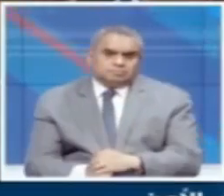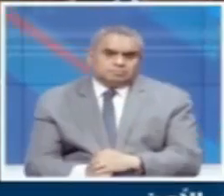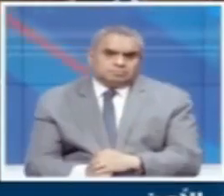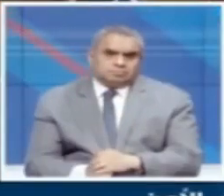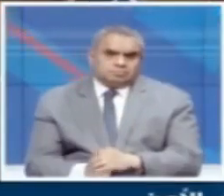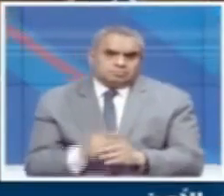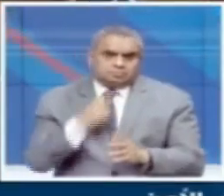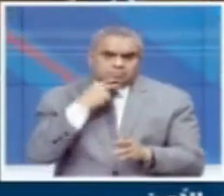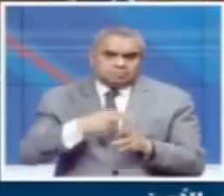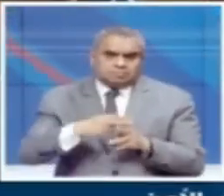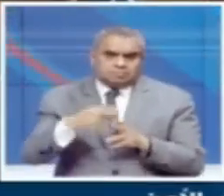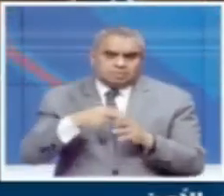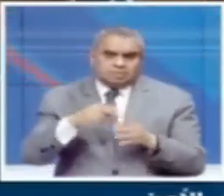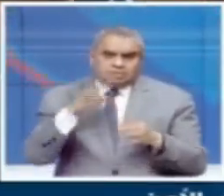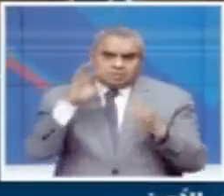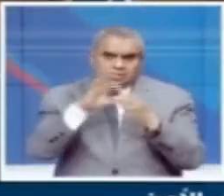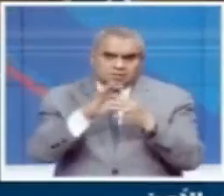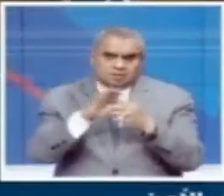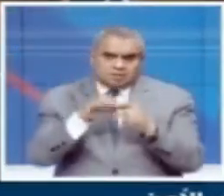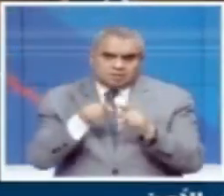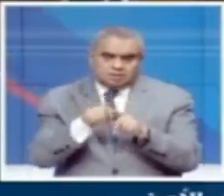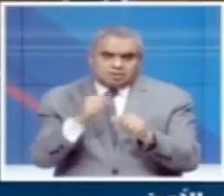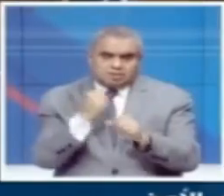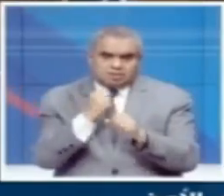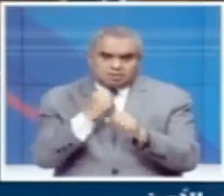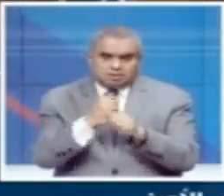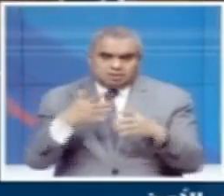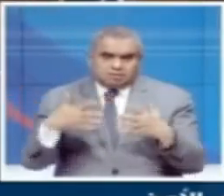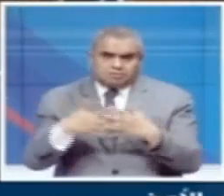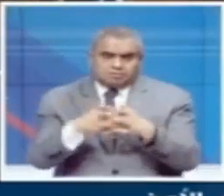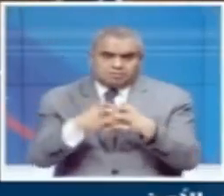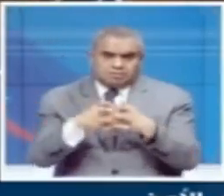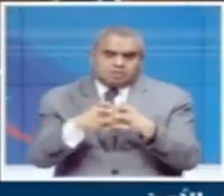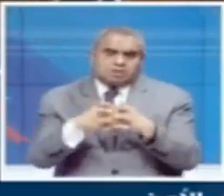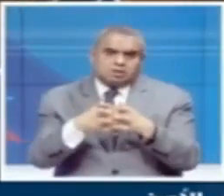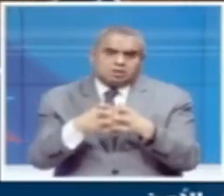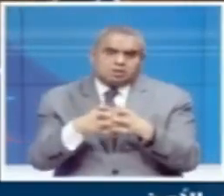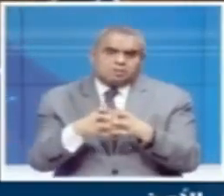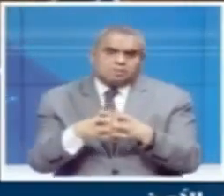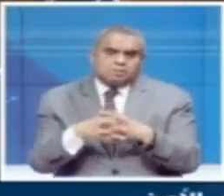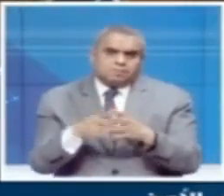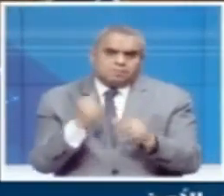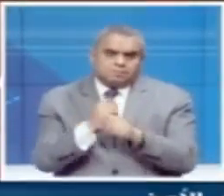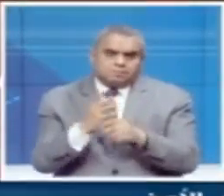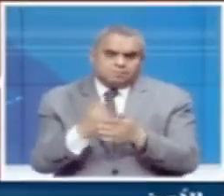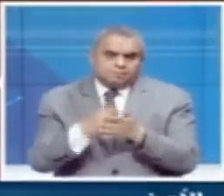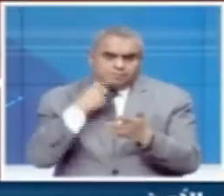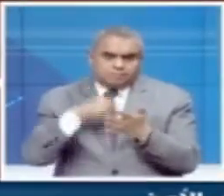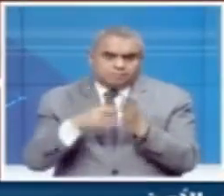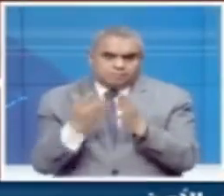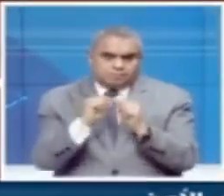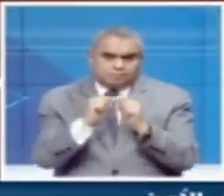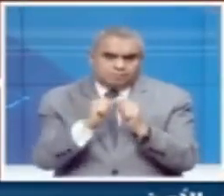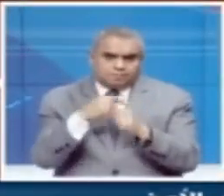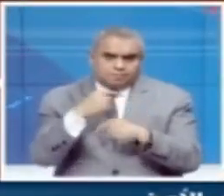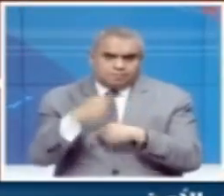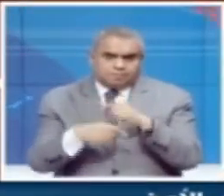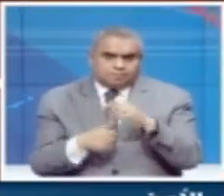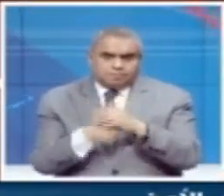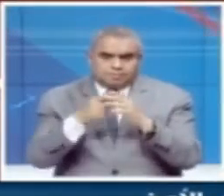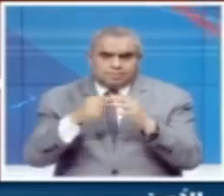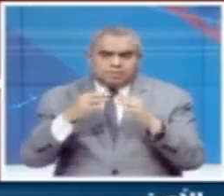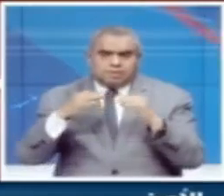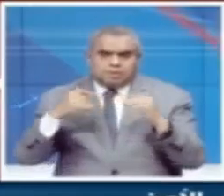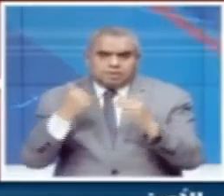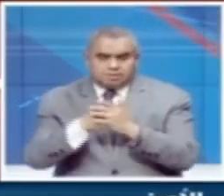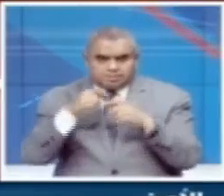ونستمر في التعاون مع كثير من شركائنا لتوفير الظروف الملائمة لتوفير حرية الملاحة في